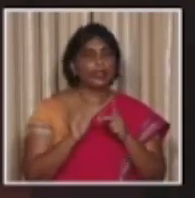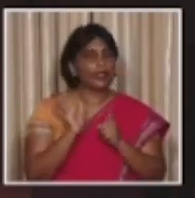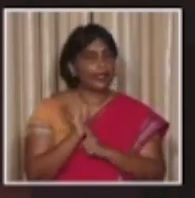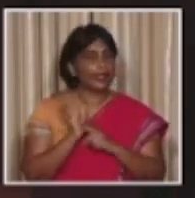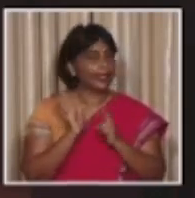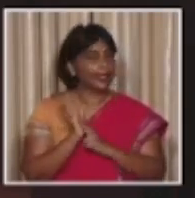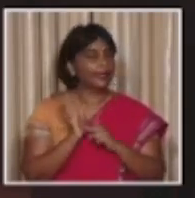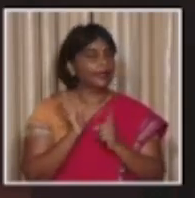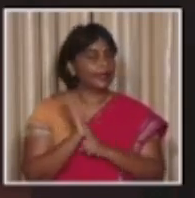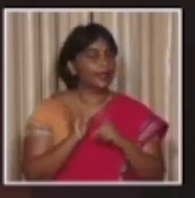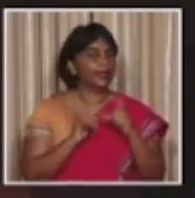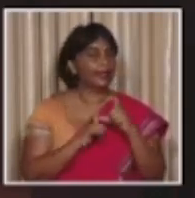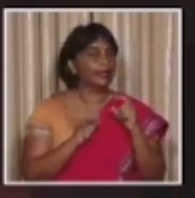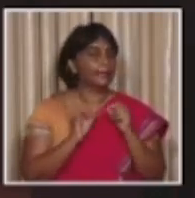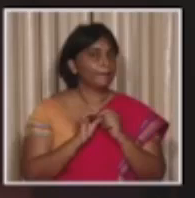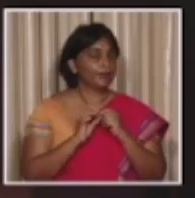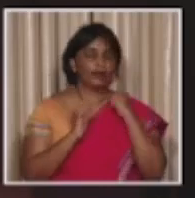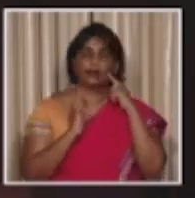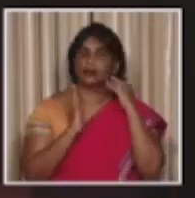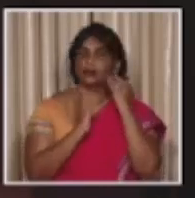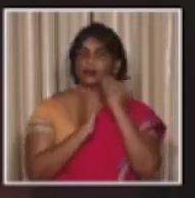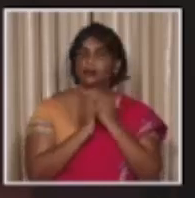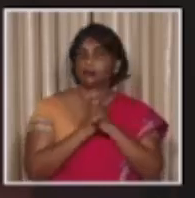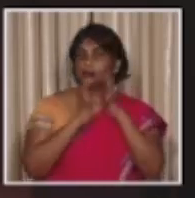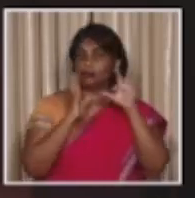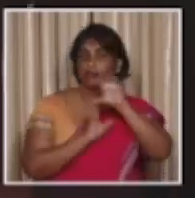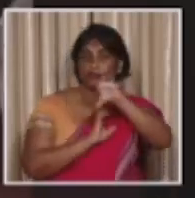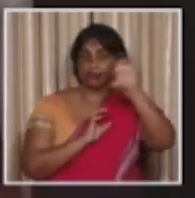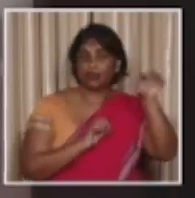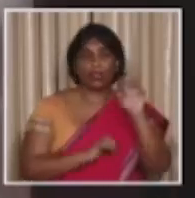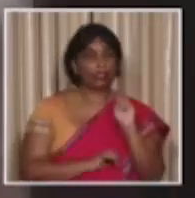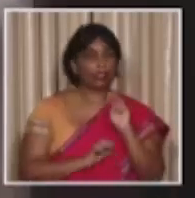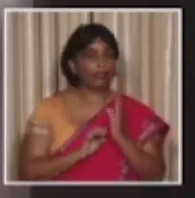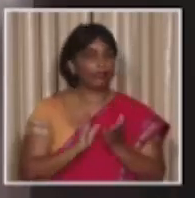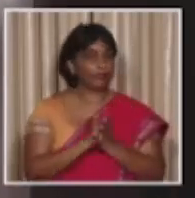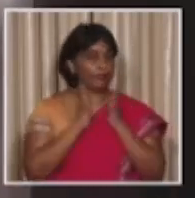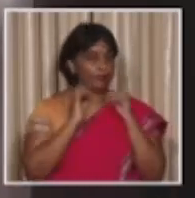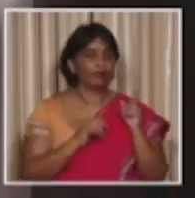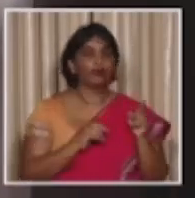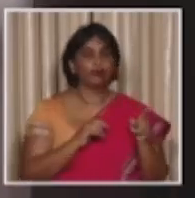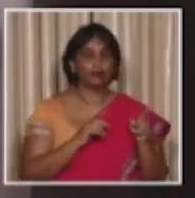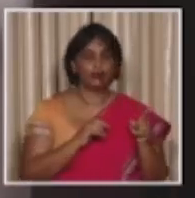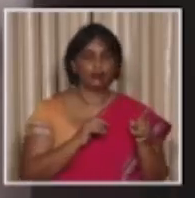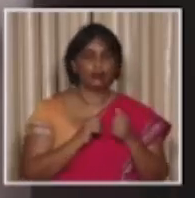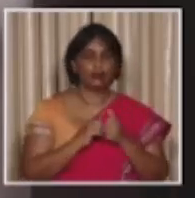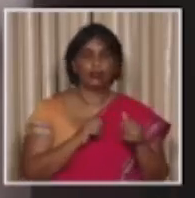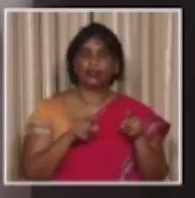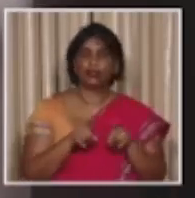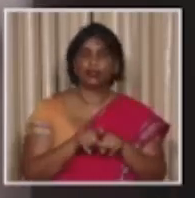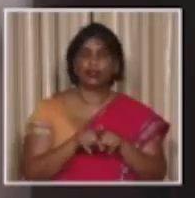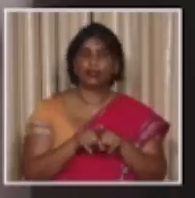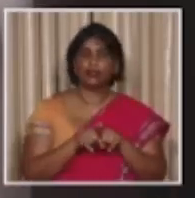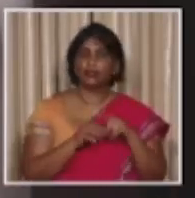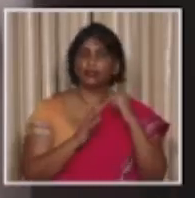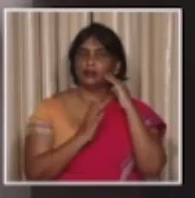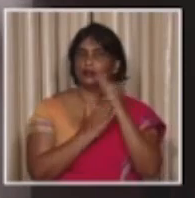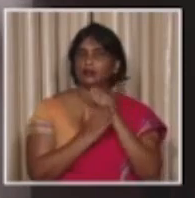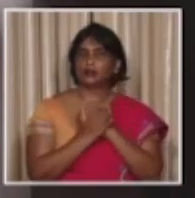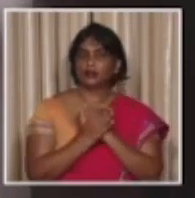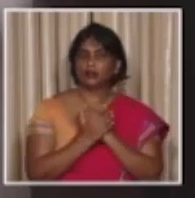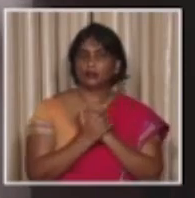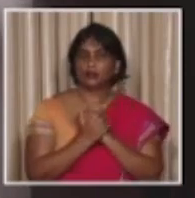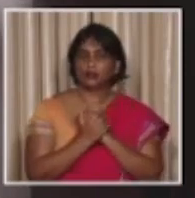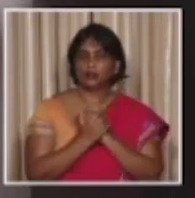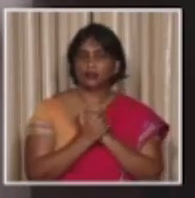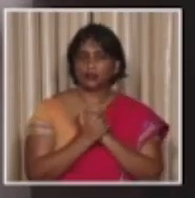NLDB ෆාම්ස් 30කට වැඩි ප්‍රමාණයක් ඉතින් මං අහන්න කැමති මේ සෞභාග්‍යයේ ඉදිරි දැක්මේ තිබ්බ වර්මද මේ ක්‍රියාත්මක